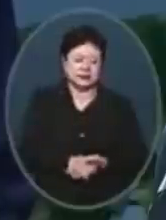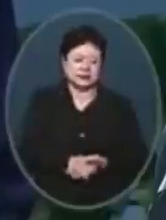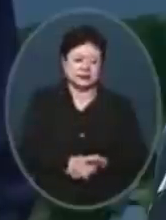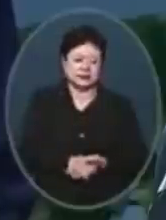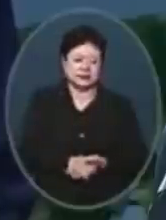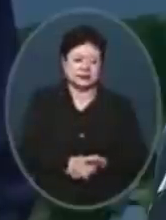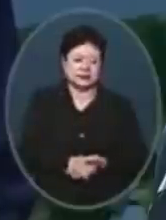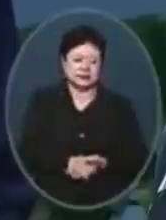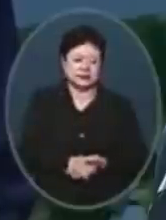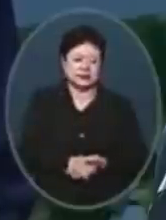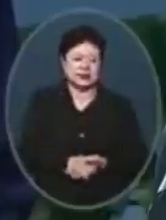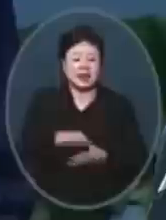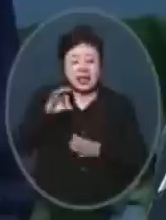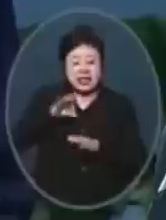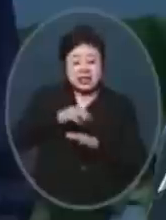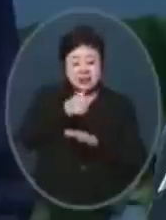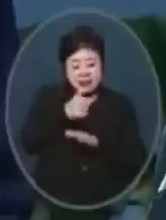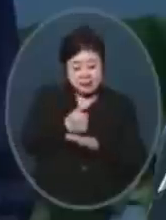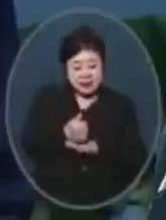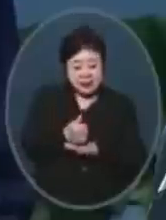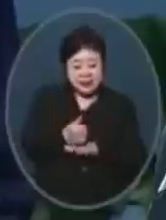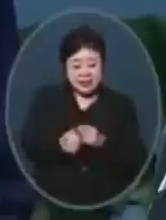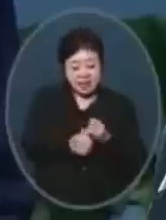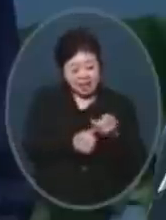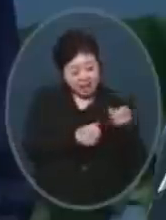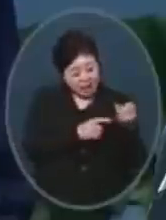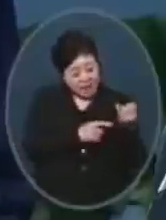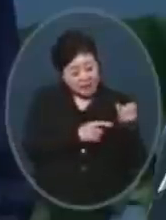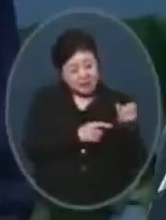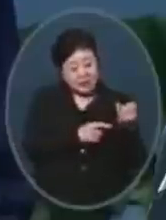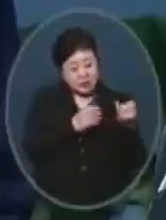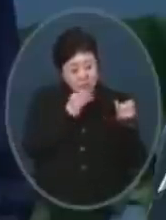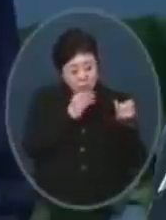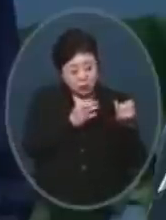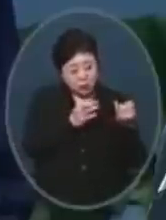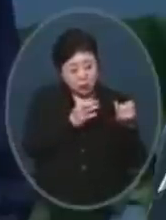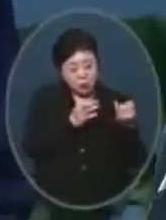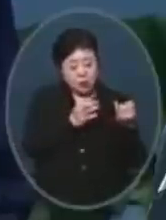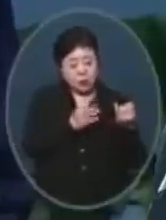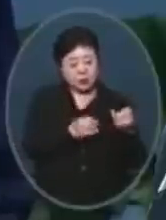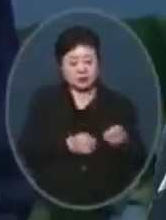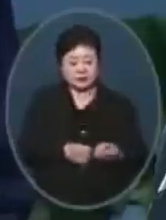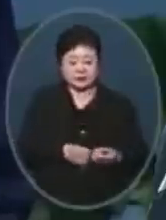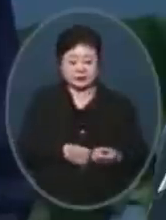그런데 임금님이 그 아내를 자기 아내로